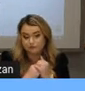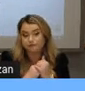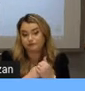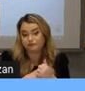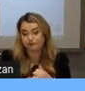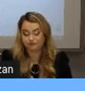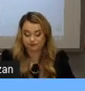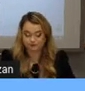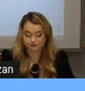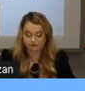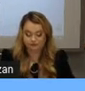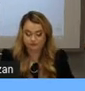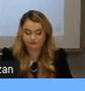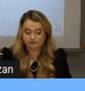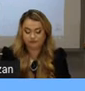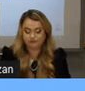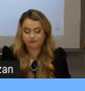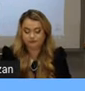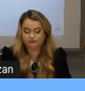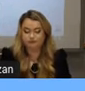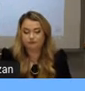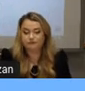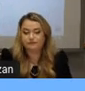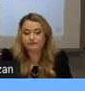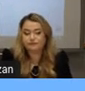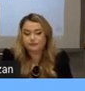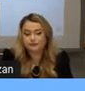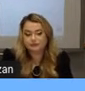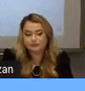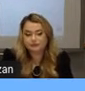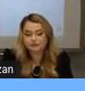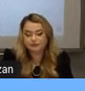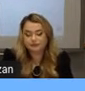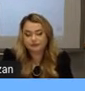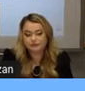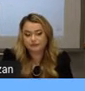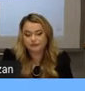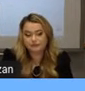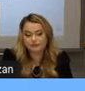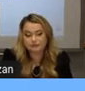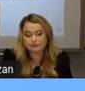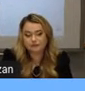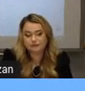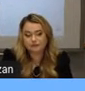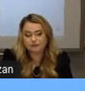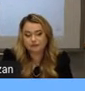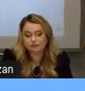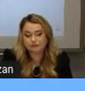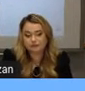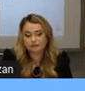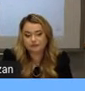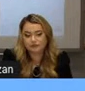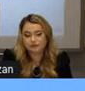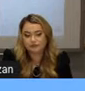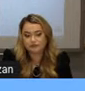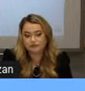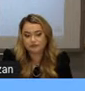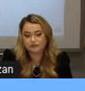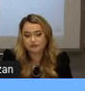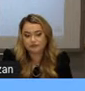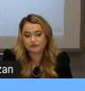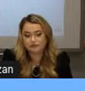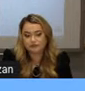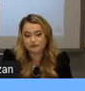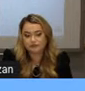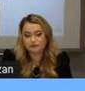Culorile nu pot fi folosite la întâmplare, nu degeaba. Sunt psihologi care lucrează pentru companii mari